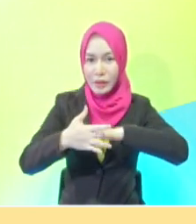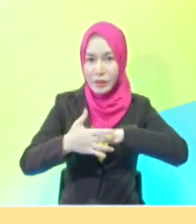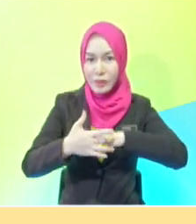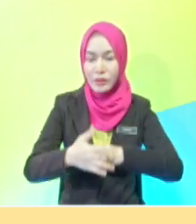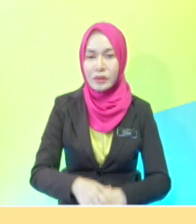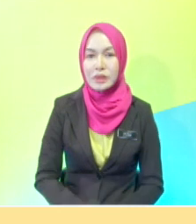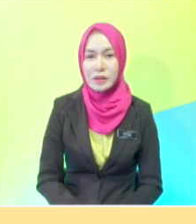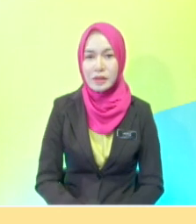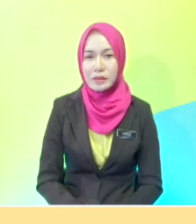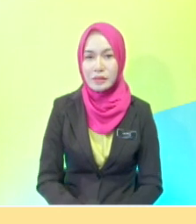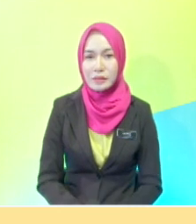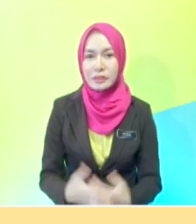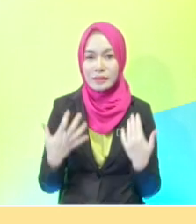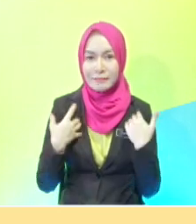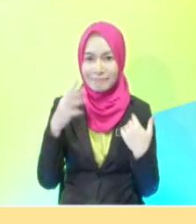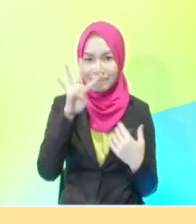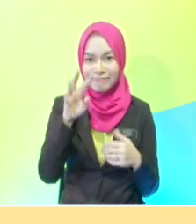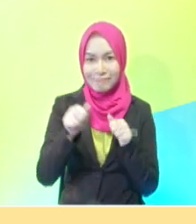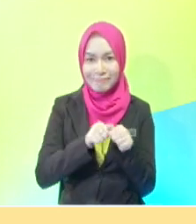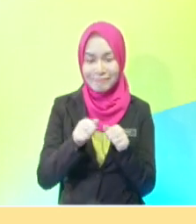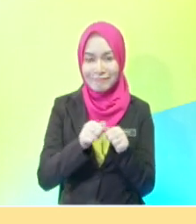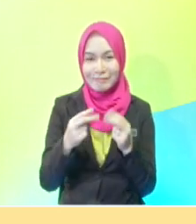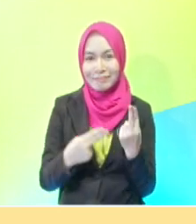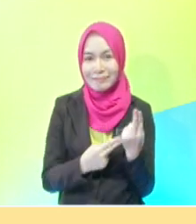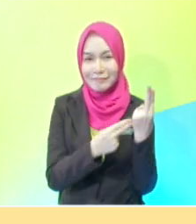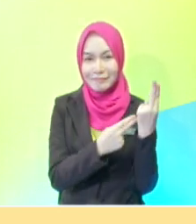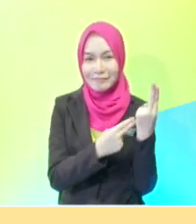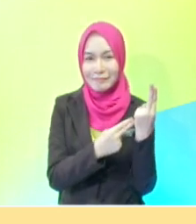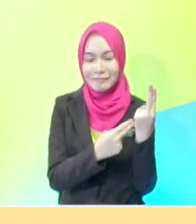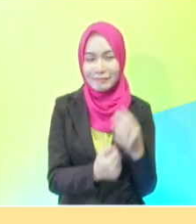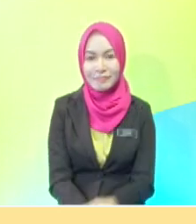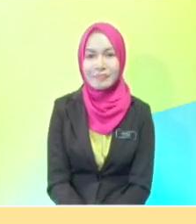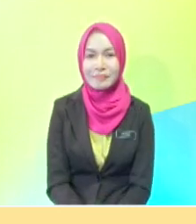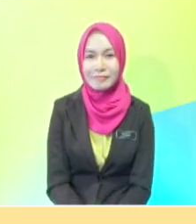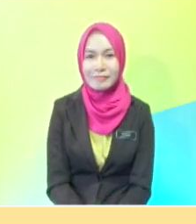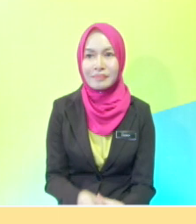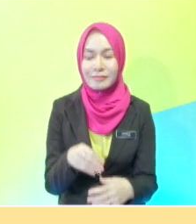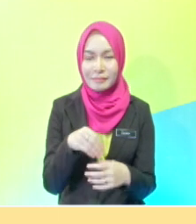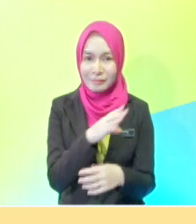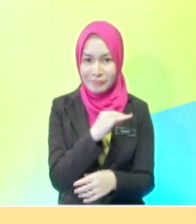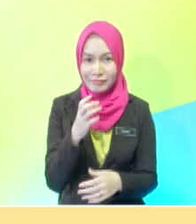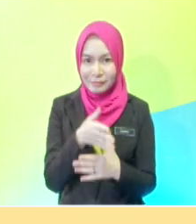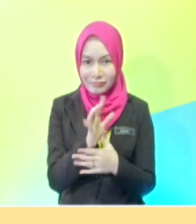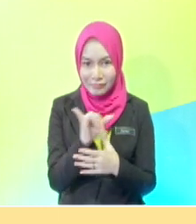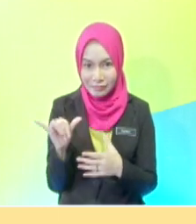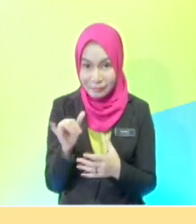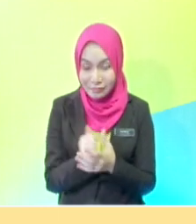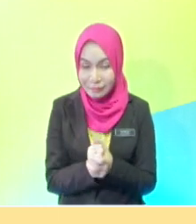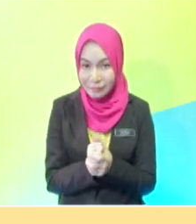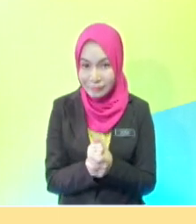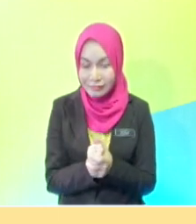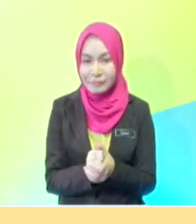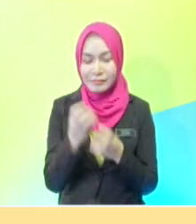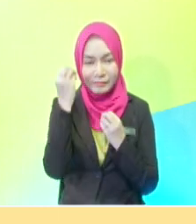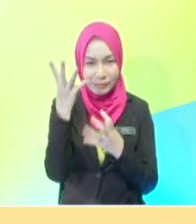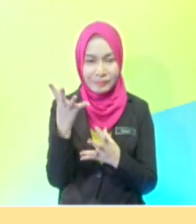4 activity utama bioteknologi dan seterusnya penjatuhkan kepentingan